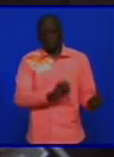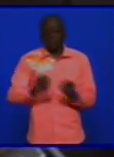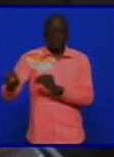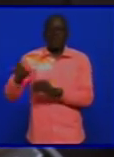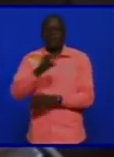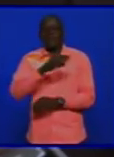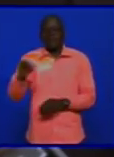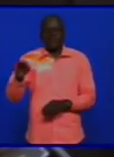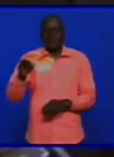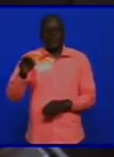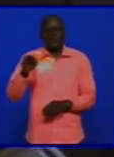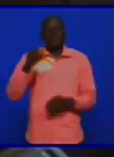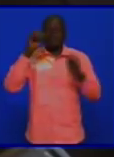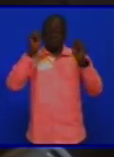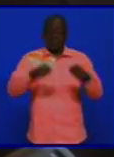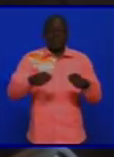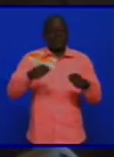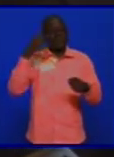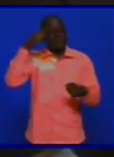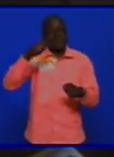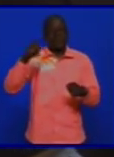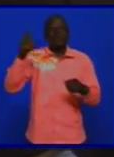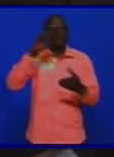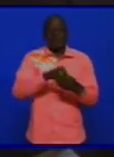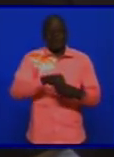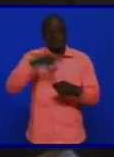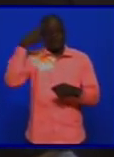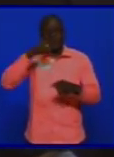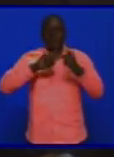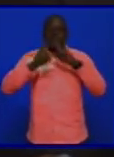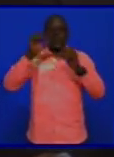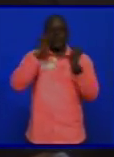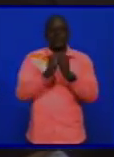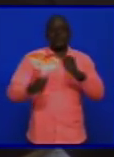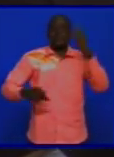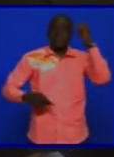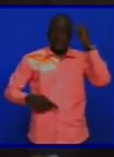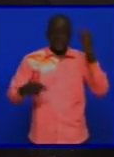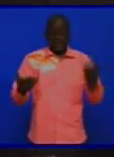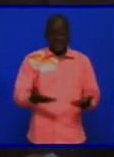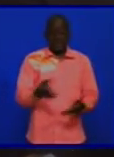été possible pour signer un mémorandum d'entente pour le concernant le paludisme ici au Burkina.